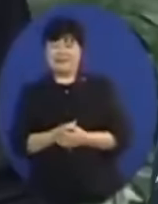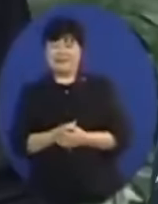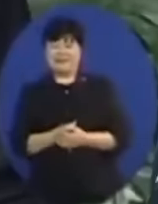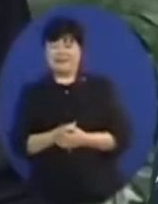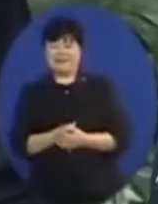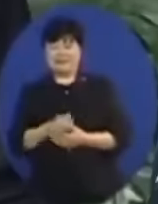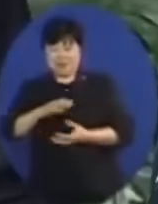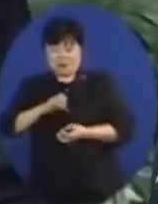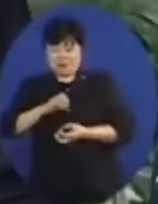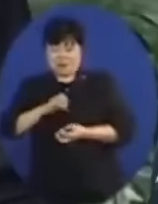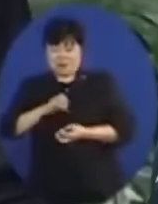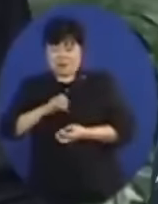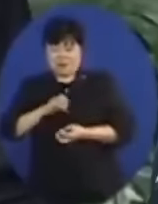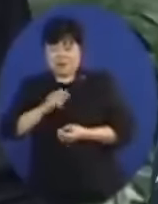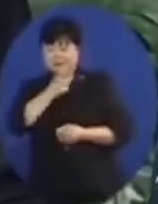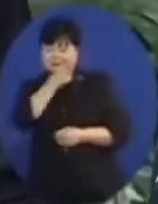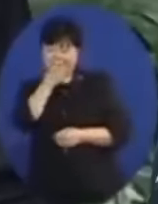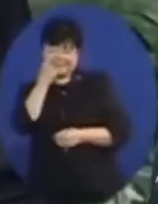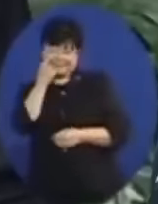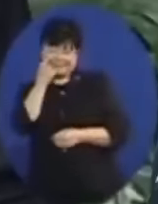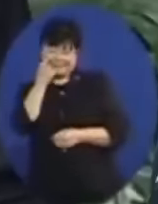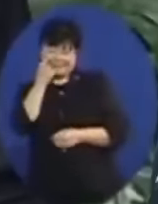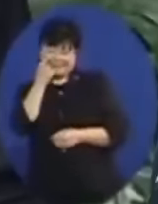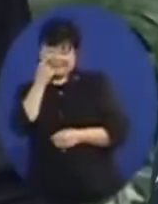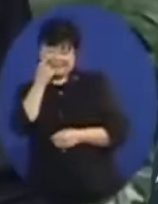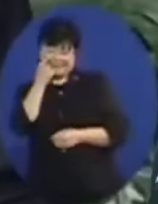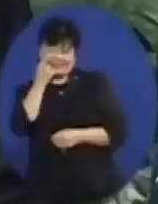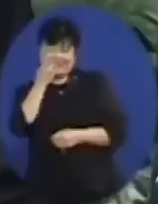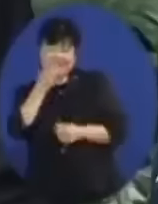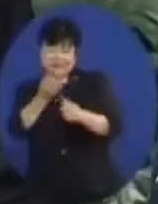수화 안 될까 싶어서 내가 아무 말도 안 했습니다.